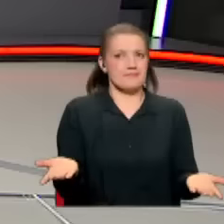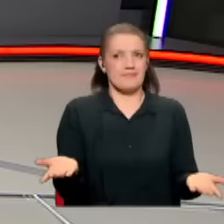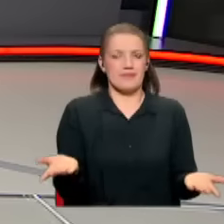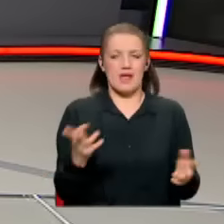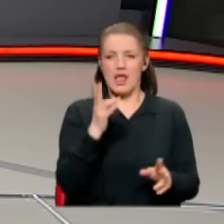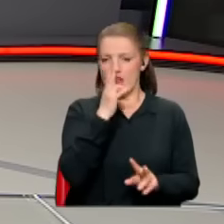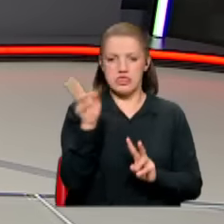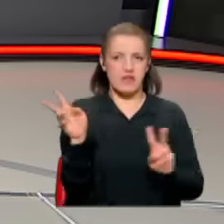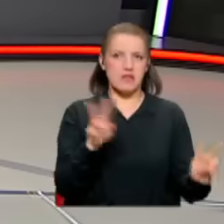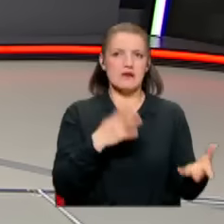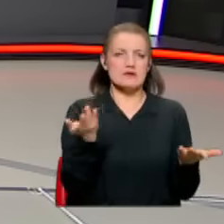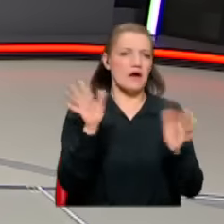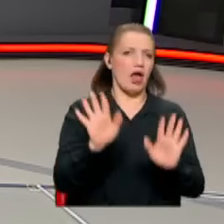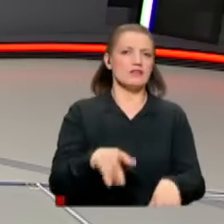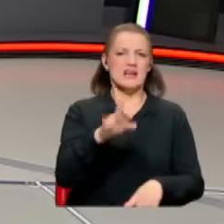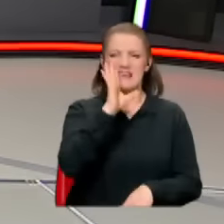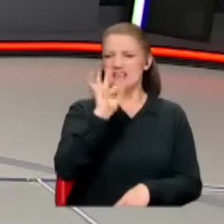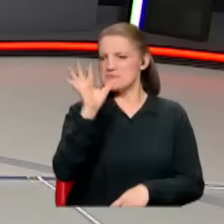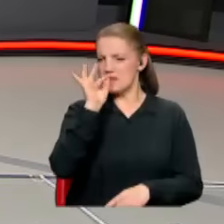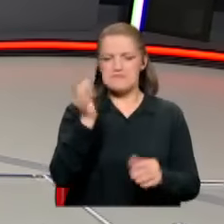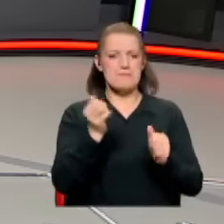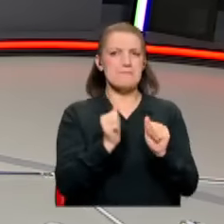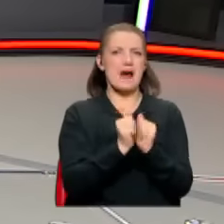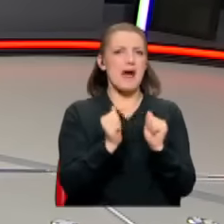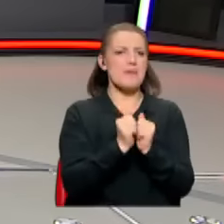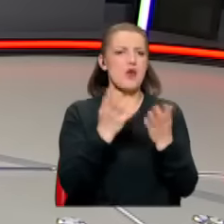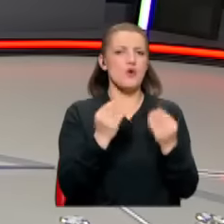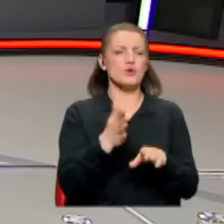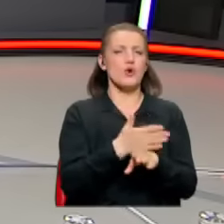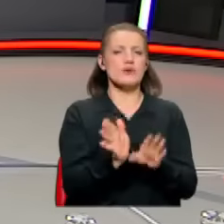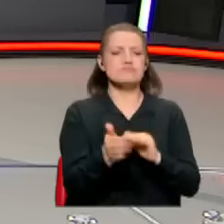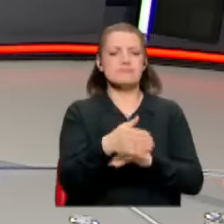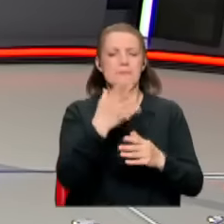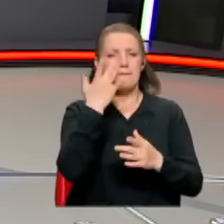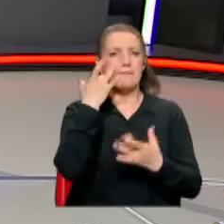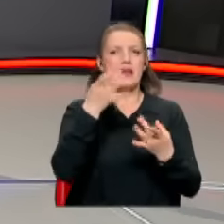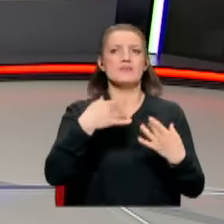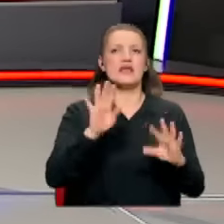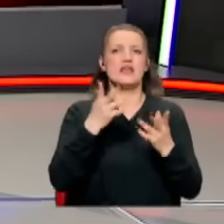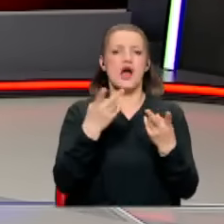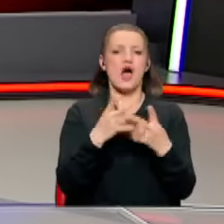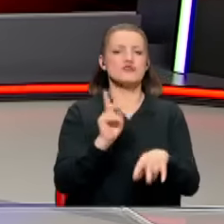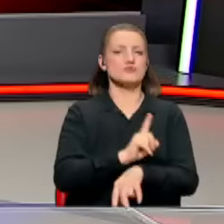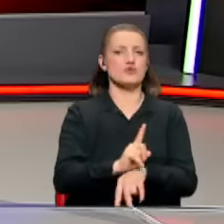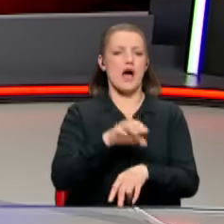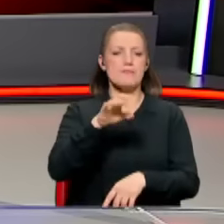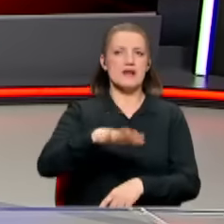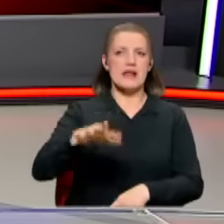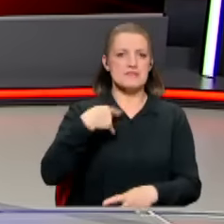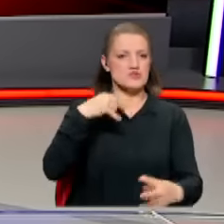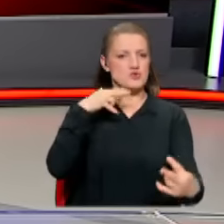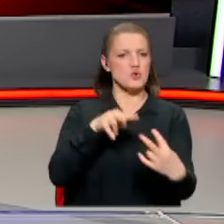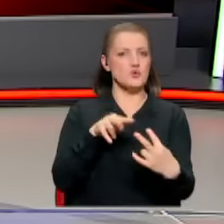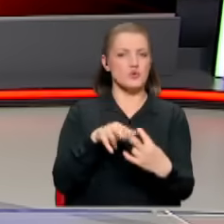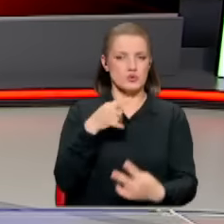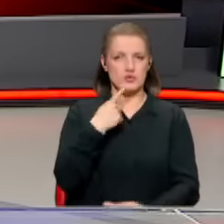klişe artık. Kaldı ki kimin kiminle demlendiği de belli değil. Bakın yeni açılım sürecinden falan konuşuluyor. AK Partililer biz görüşüyoruz